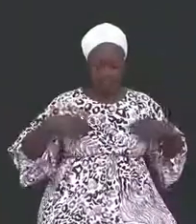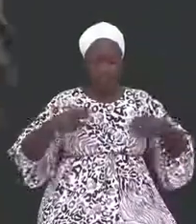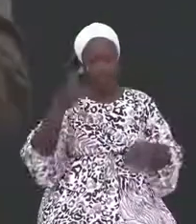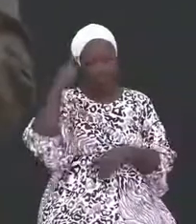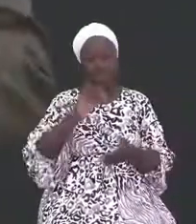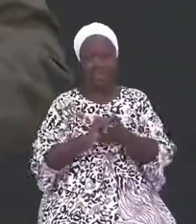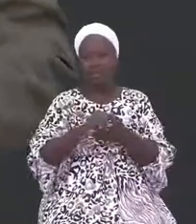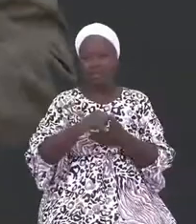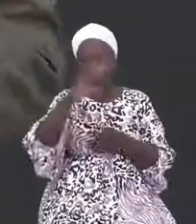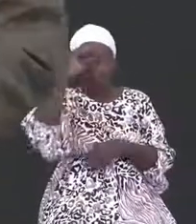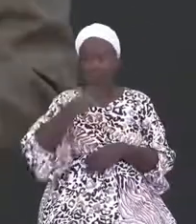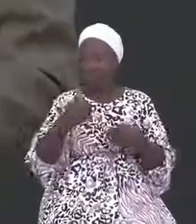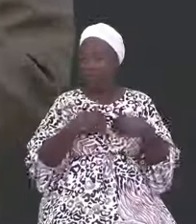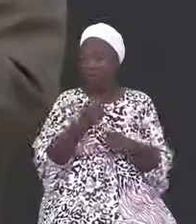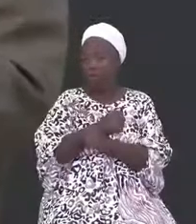tu l'as aimé